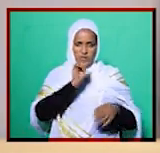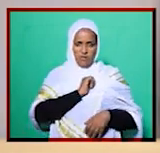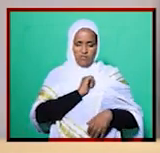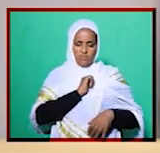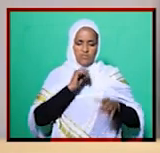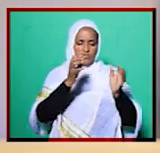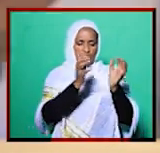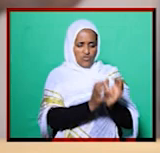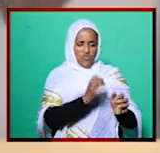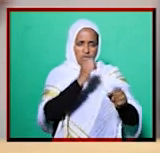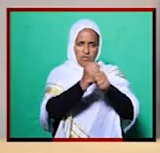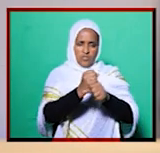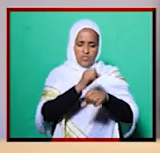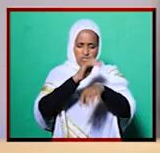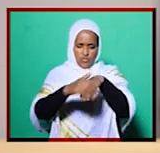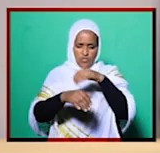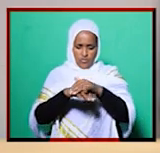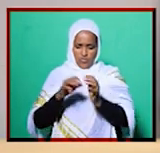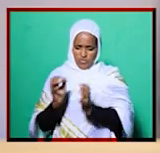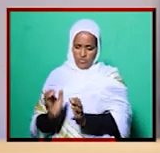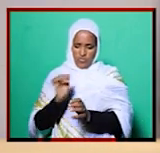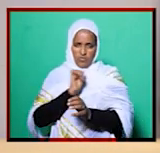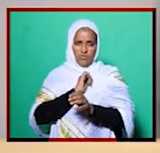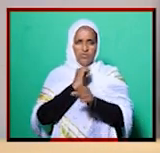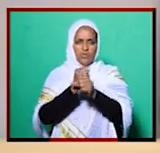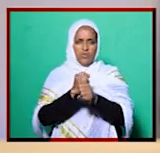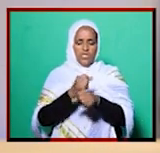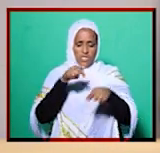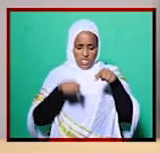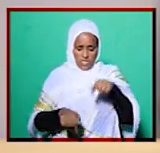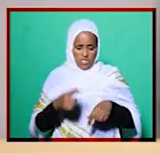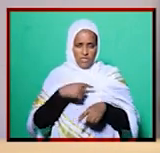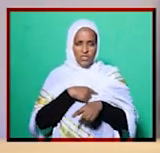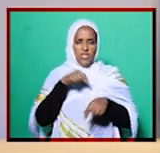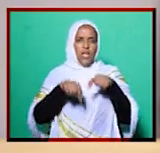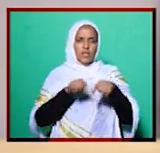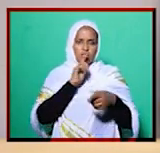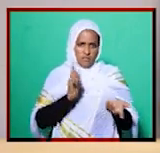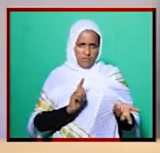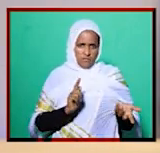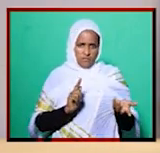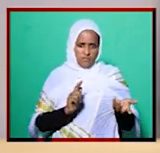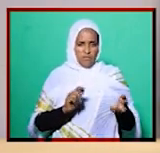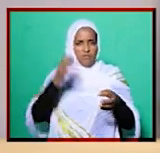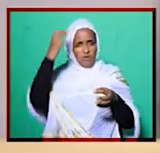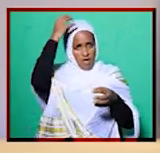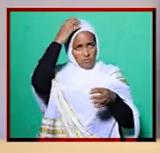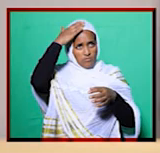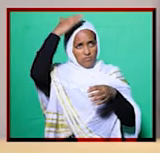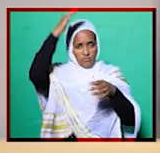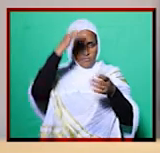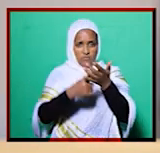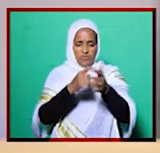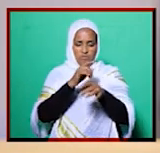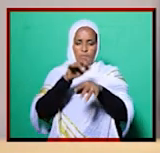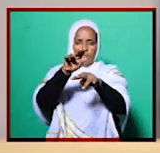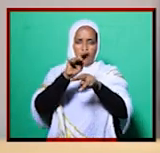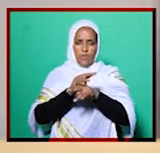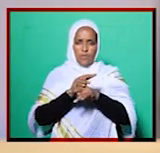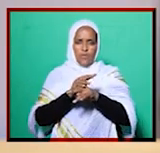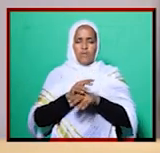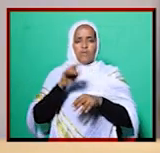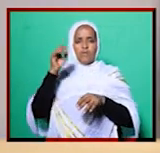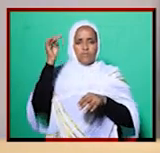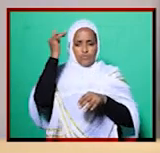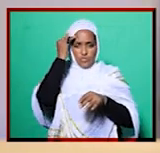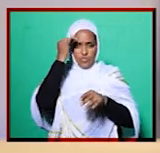ራስ የራስነት ድርሻ ነው የሚሰራው እጅ የእጅነት ድርሻ ነው የሚሰራው እግር ደግሞ እኛ እኮ እግር ነን ሲኖዶስ ራስ ነው ብለናል ሌሎቹ ደግሞ መንበረ ጵጵስናው